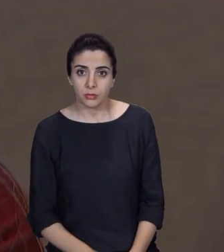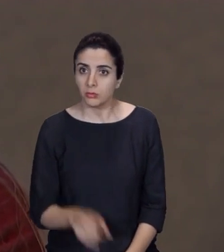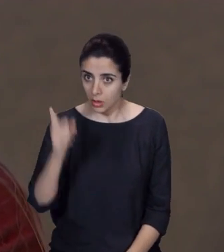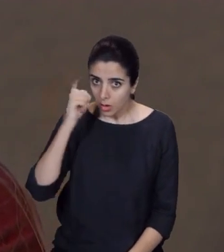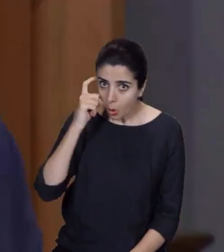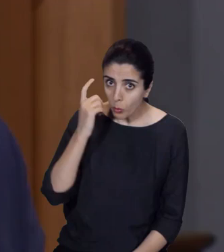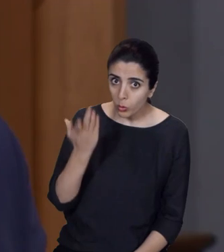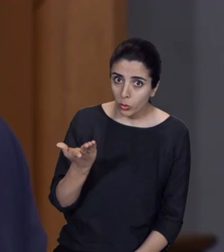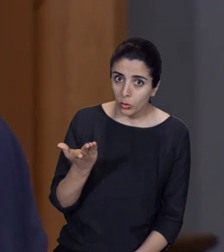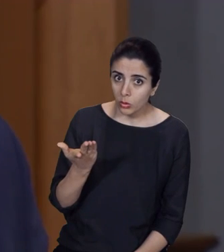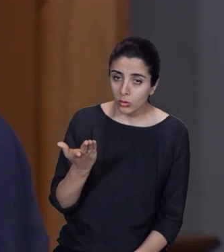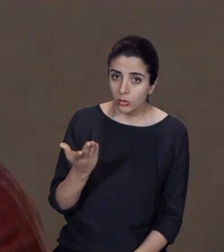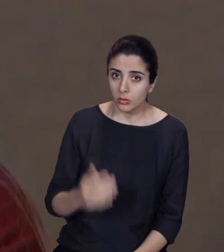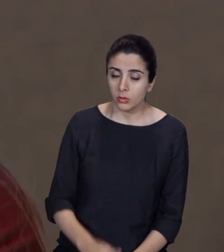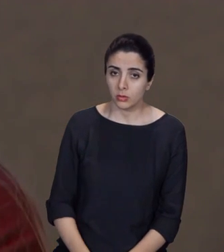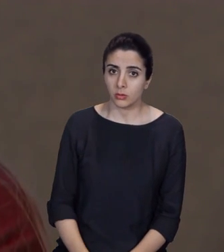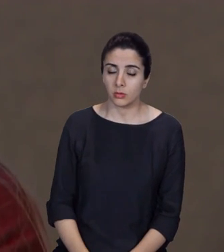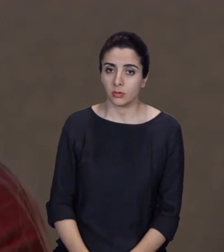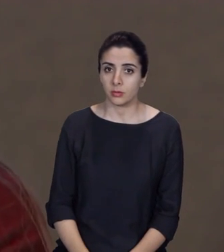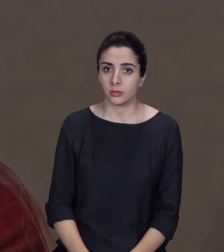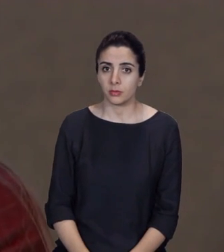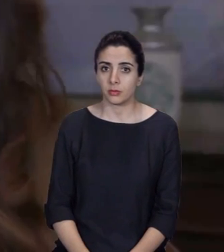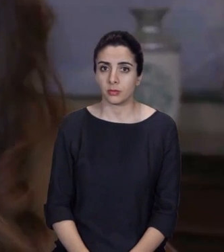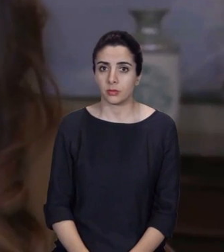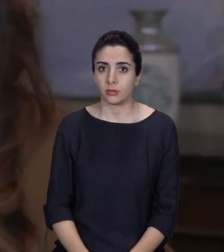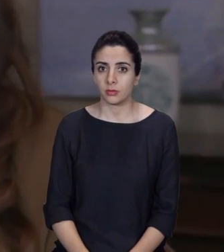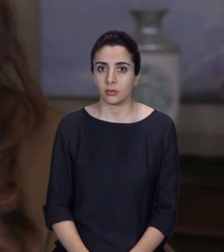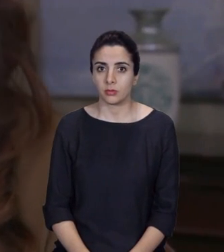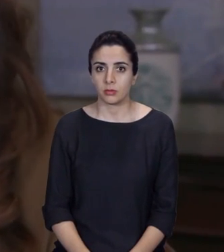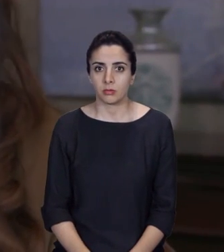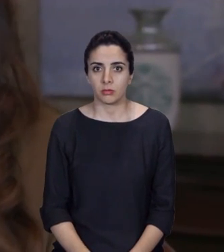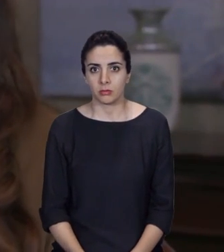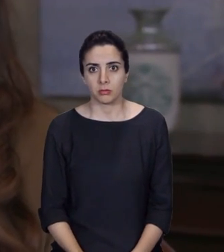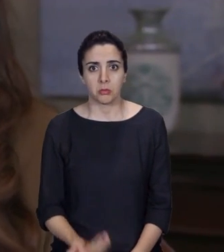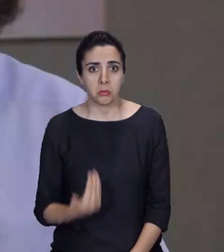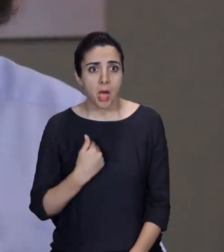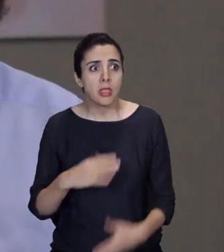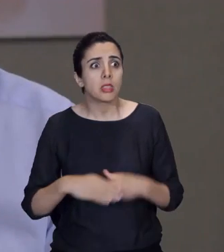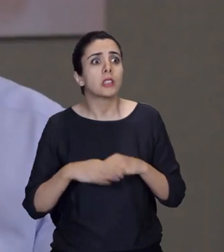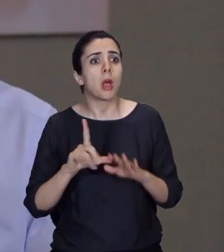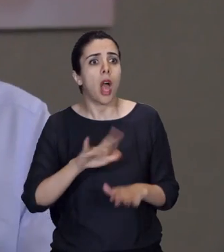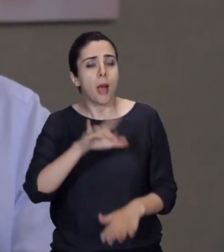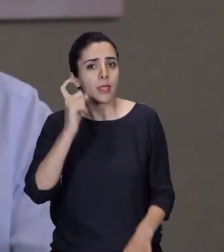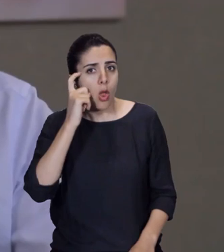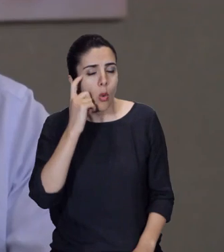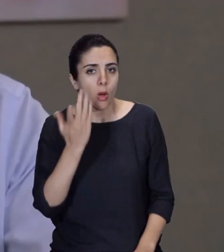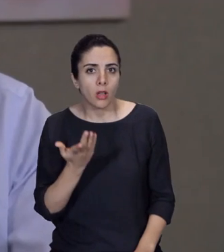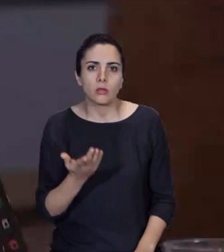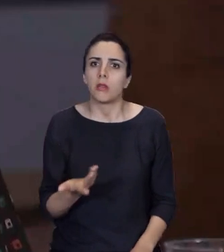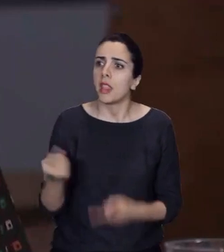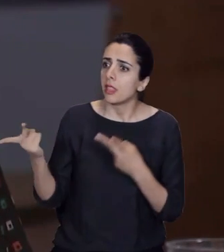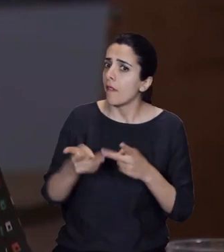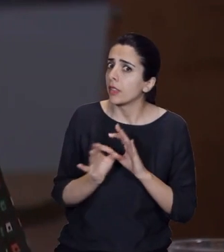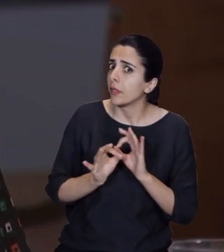Sen tanıyor musun? Ömer evet tabii ki diye baş salladı. Anlaşılan bir ben tanışmadım Leyla'yla. Aa, hiç